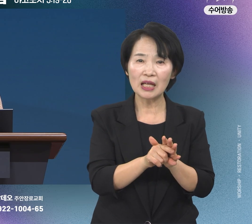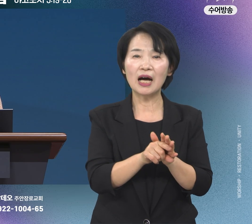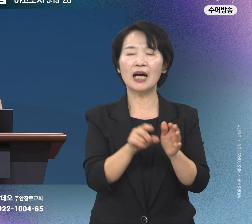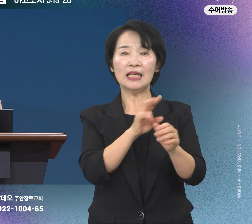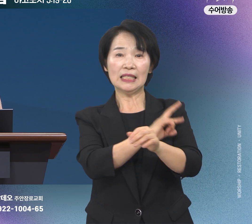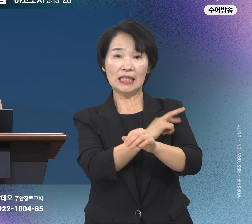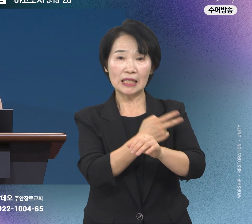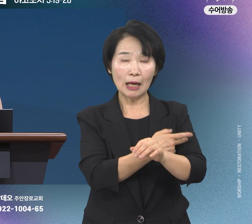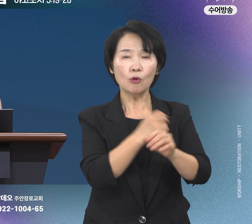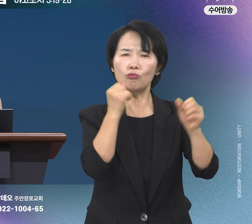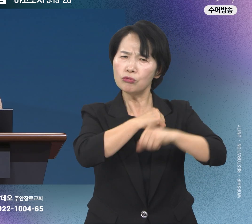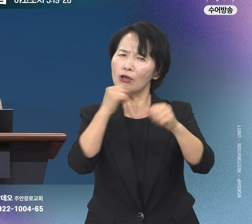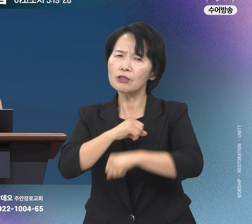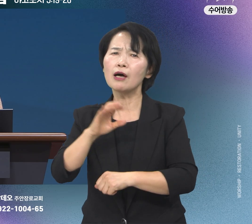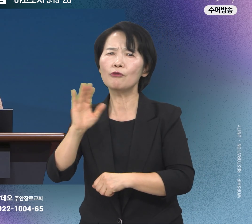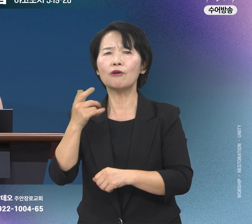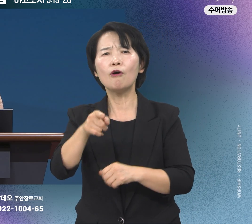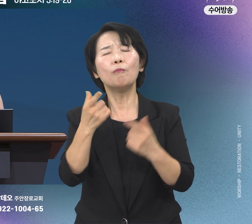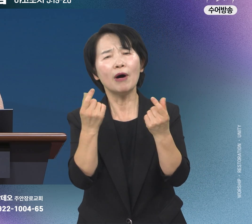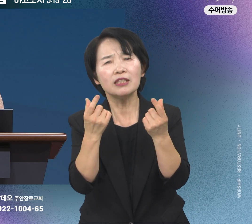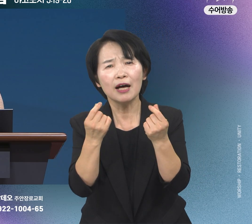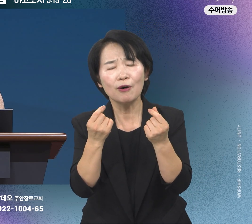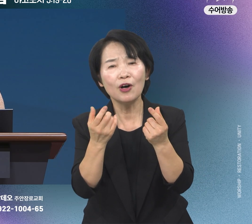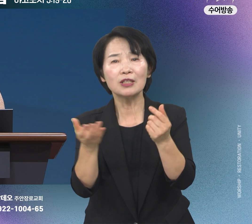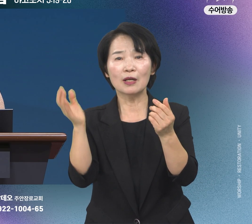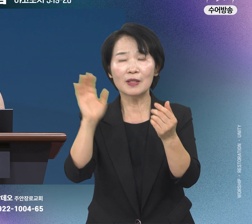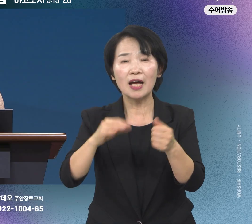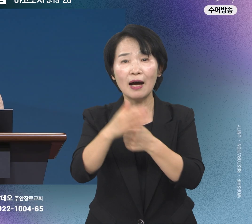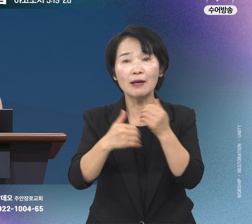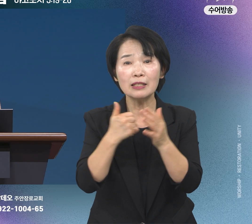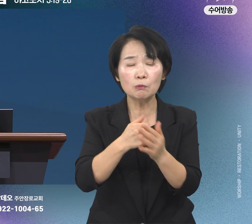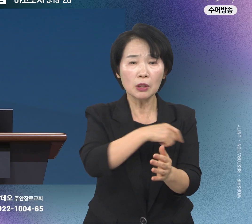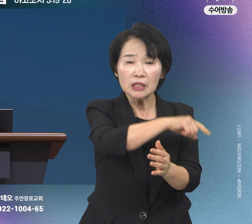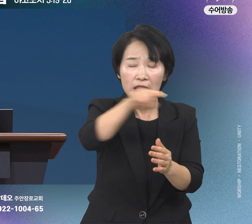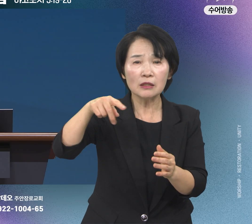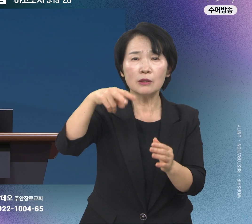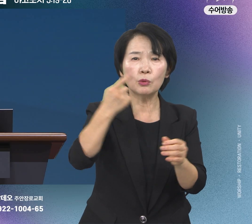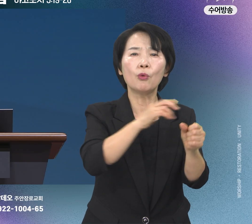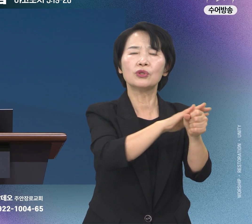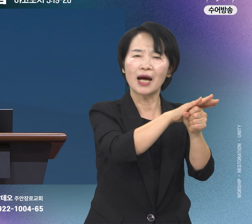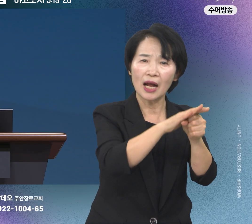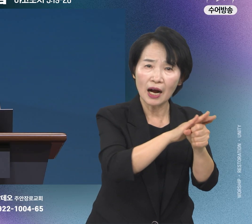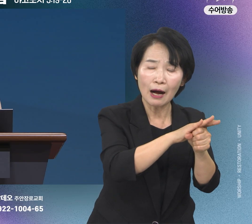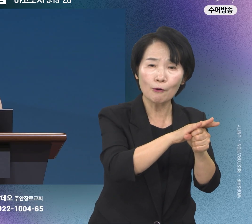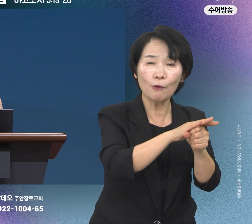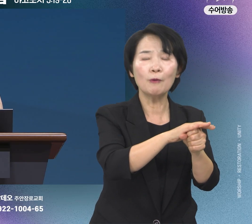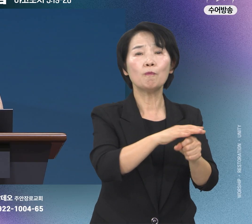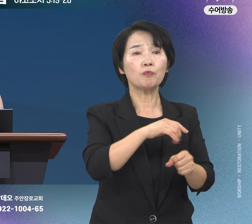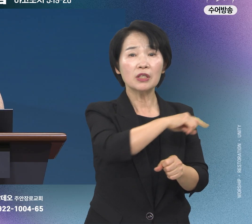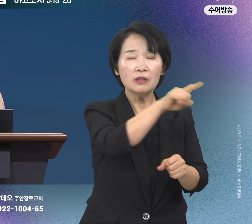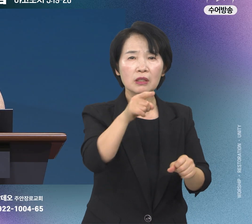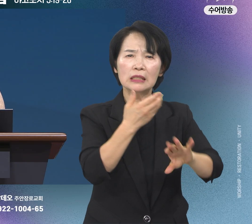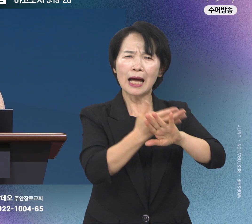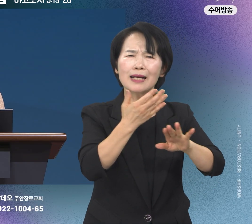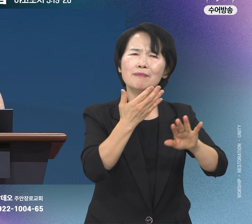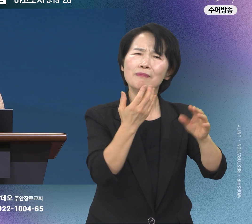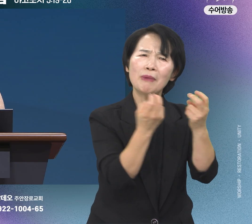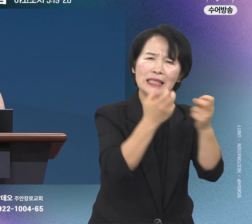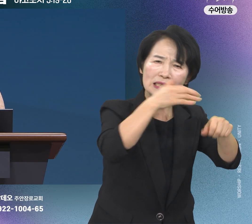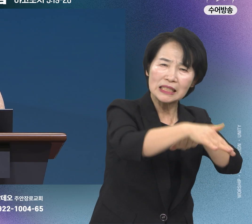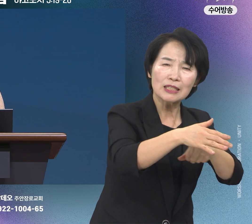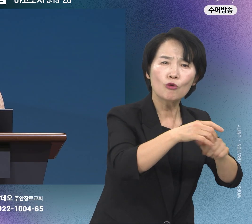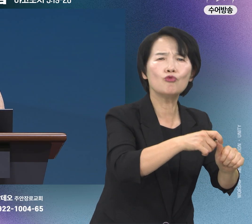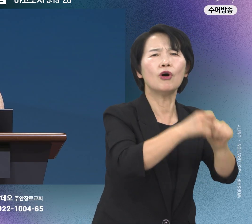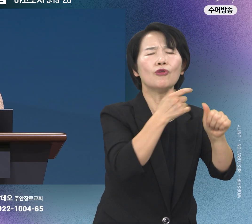같지만 그들은 하나님을 다른 방법으로 사랑하고 다른 방식으로 구원을 쫓고 있는 사람들입니다. 그런